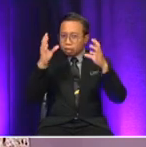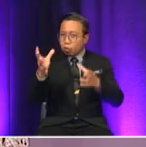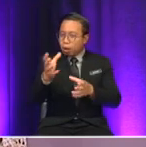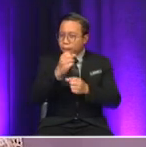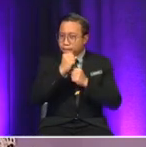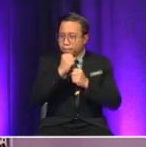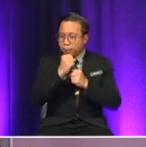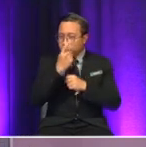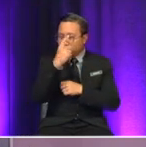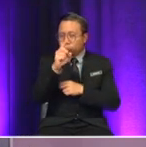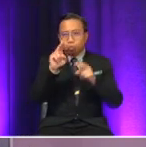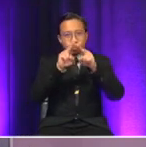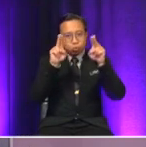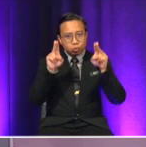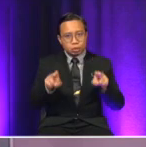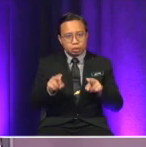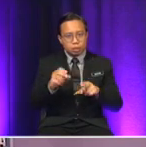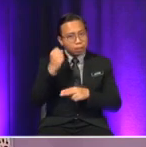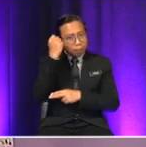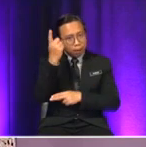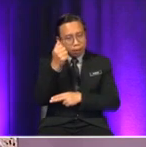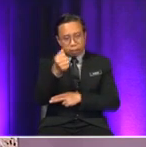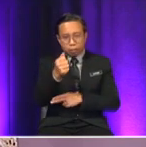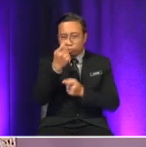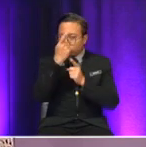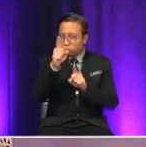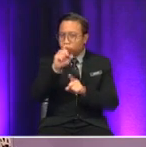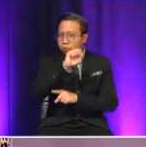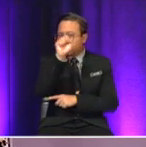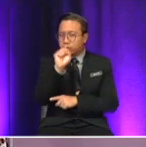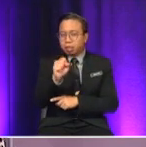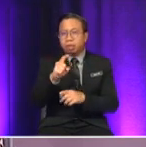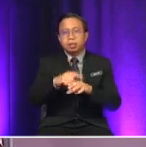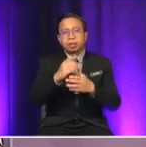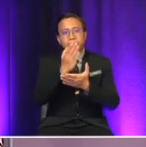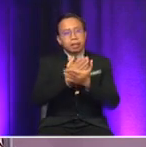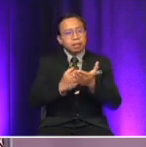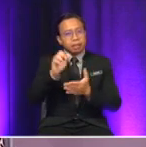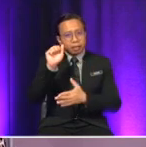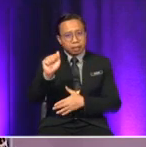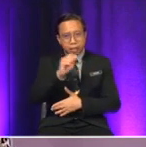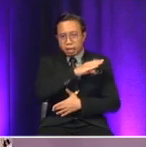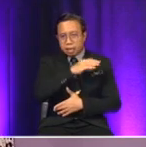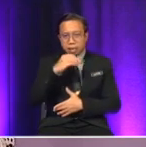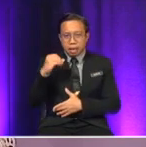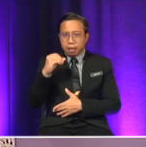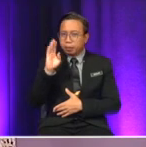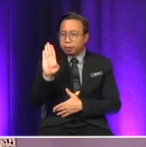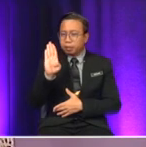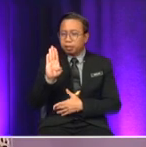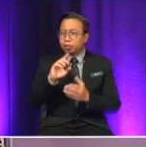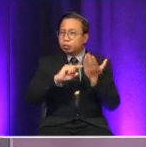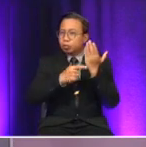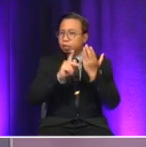ini untuk menguji kefahaman kamu dengan menjawab soalan di bahagian A dan juga di bahagian B. Okey, kita mulakan